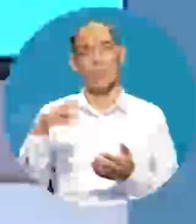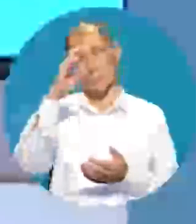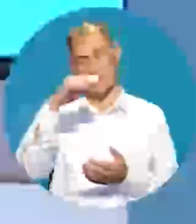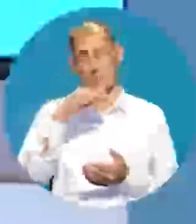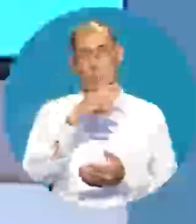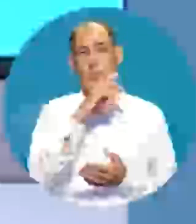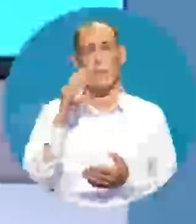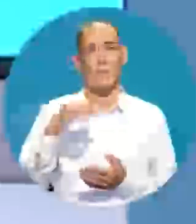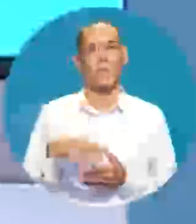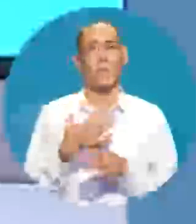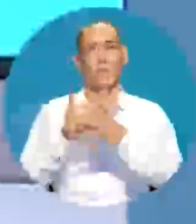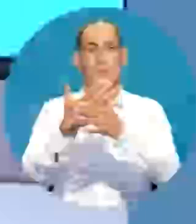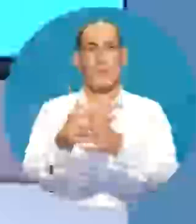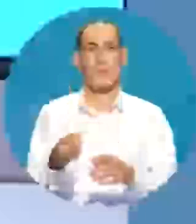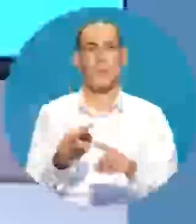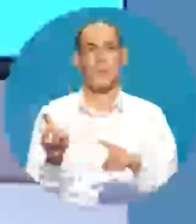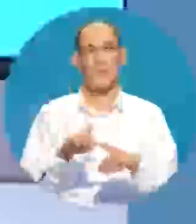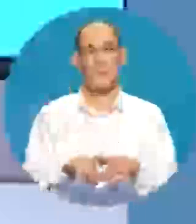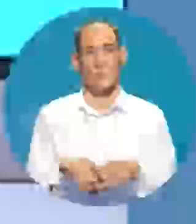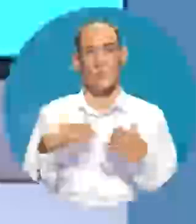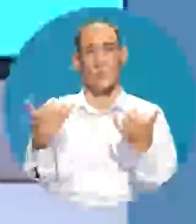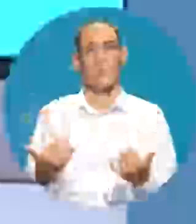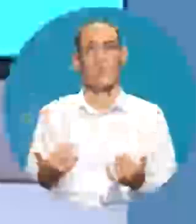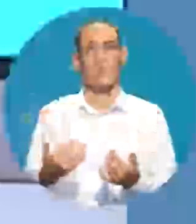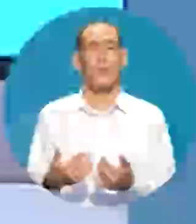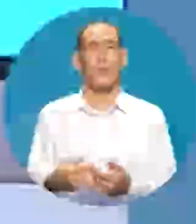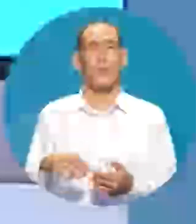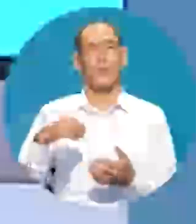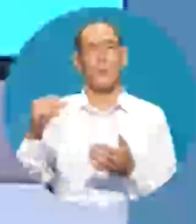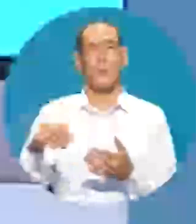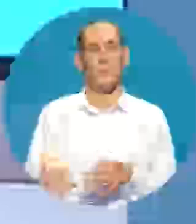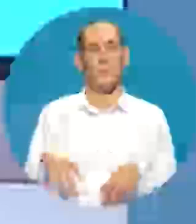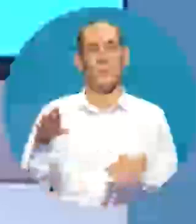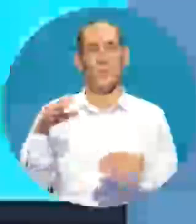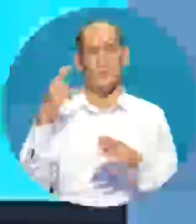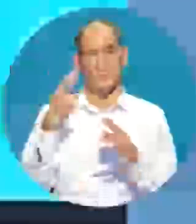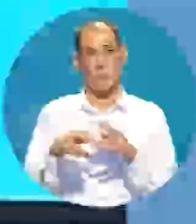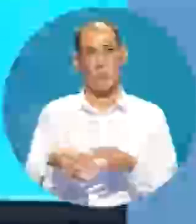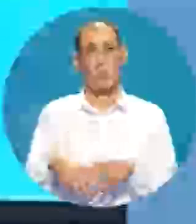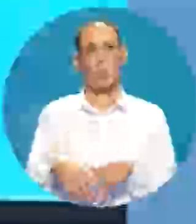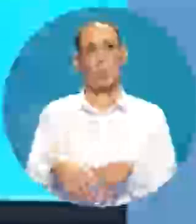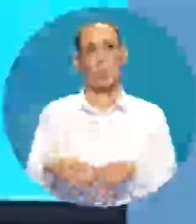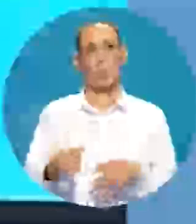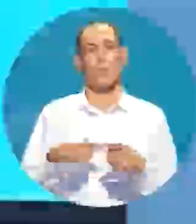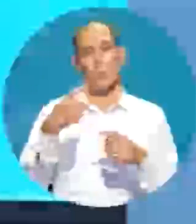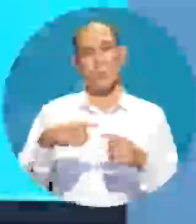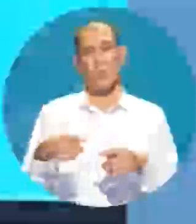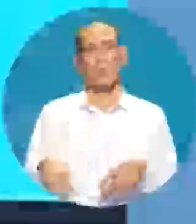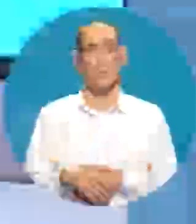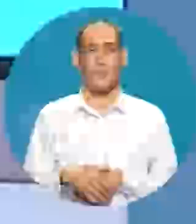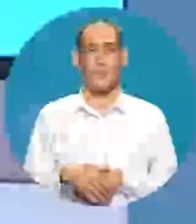Özleriñizde aytıp körin, ır harbinin keledigin sözlerdi aytıp bilemekensizler. Ne jazılığına etibar berin